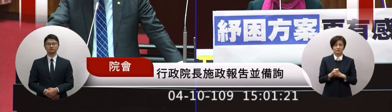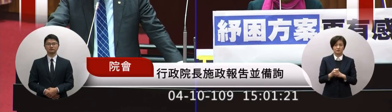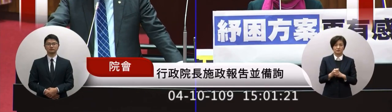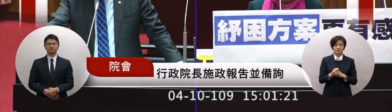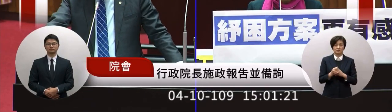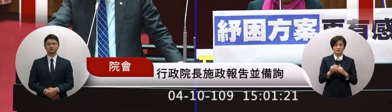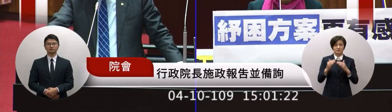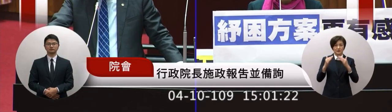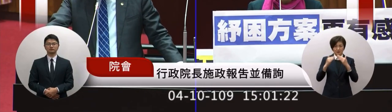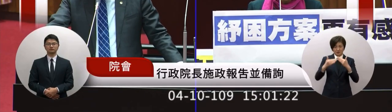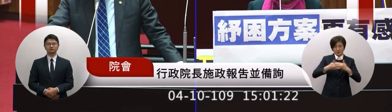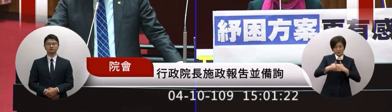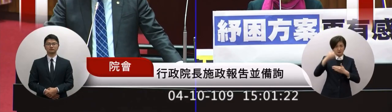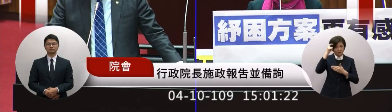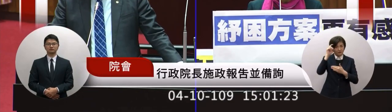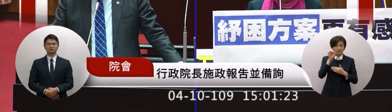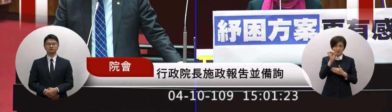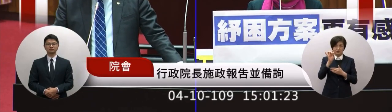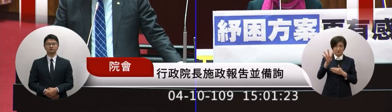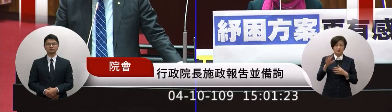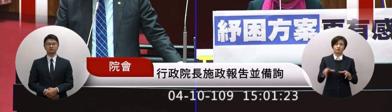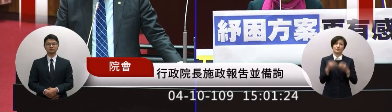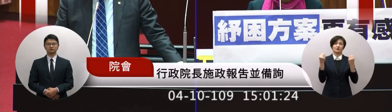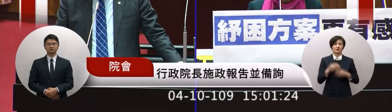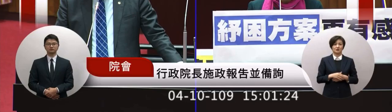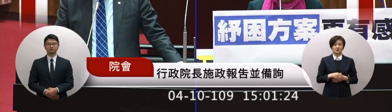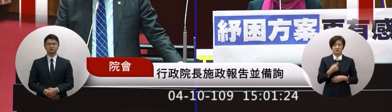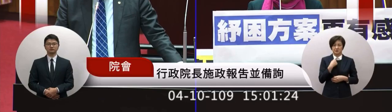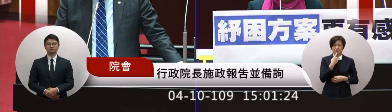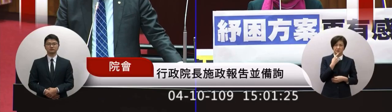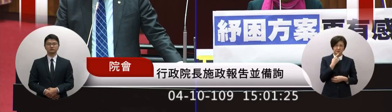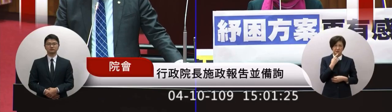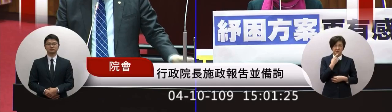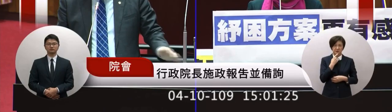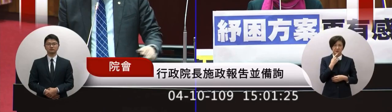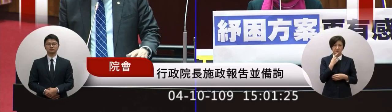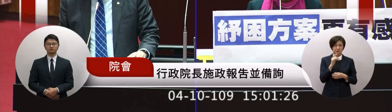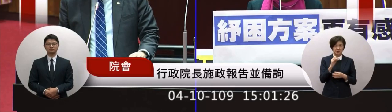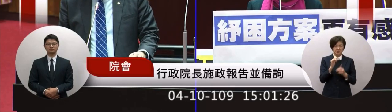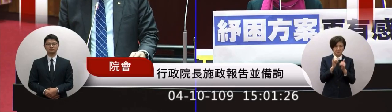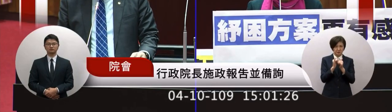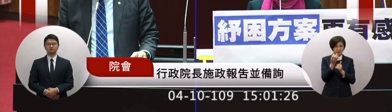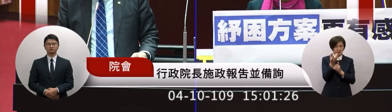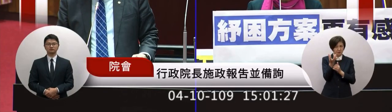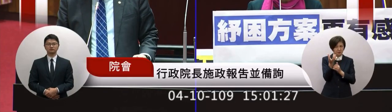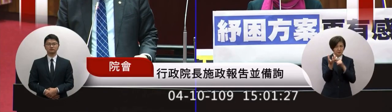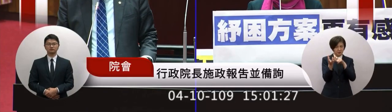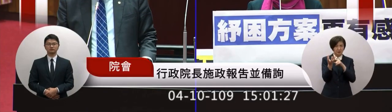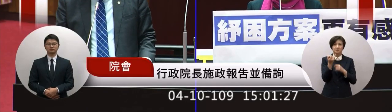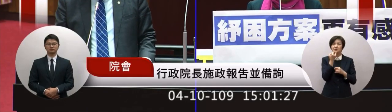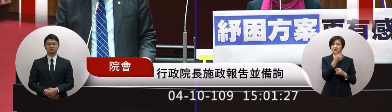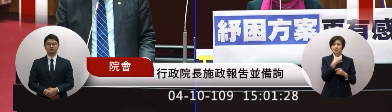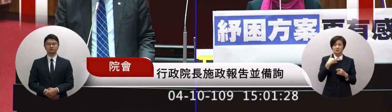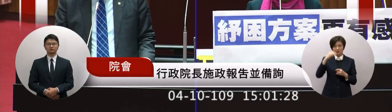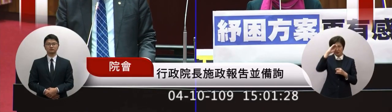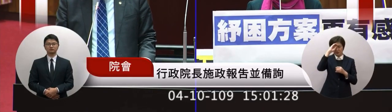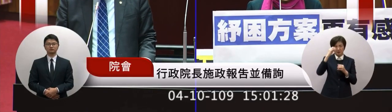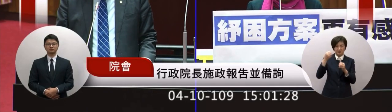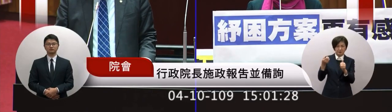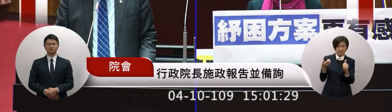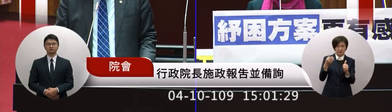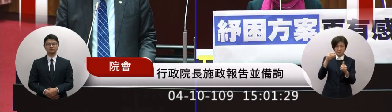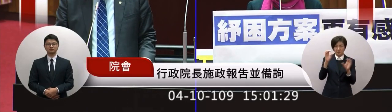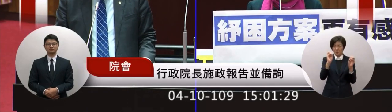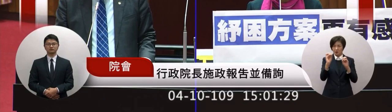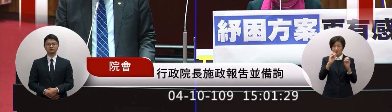的隔离限制，所以我们会怀疑说有许多人可能没有症状感染，那这样怎